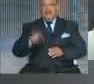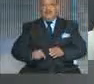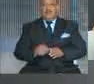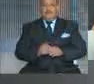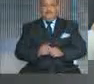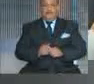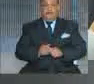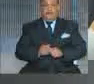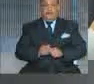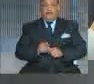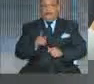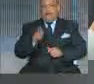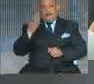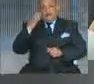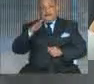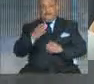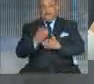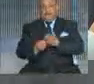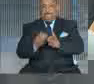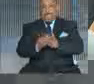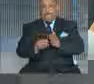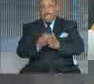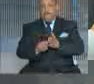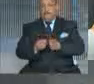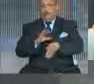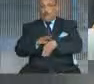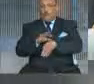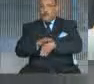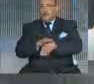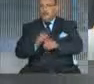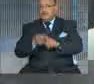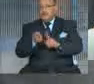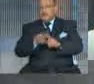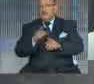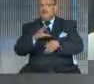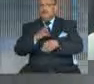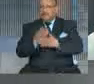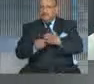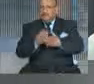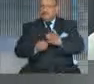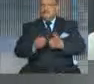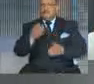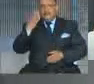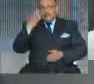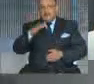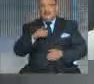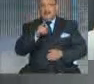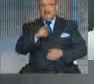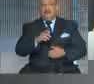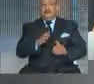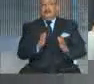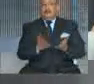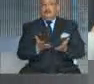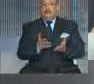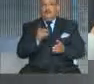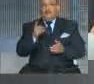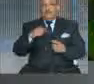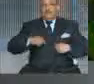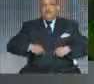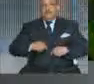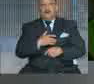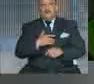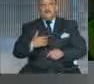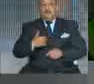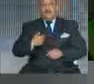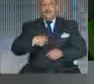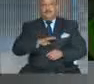تالا، اللي مؤخرا وقعت الموافقة عليه وتوا في دور الدراسة وكل شيء، وإن شاء الله يرى النور في السنوات المقبلة. وكهو